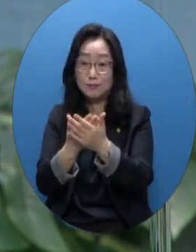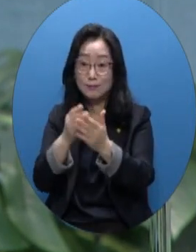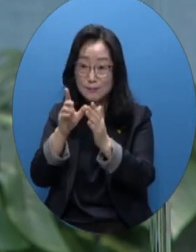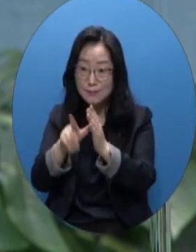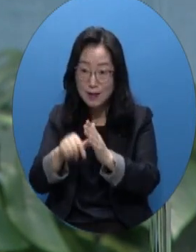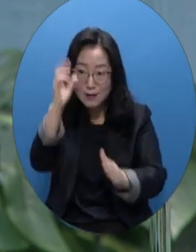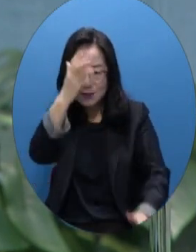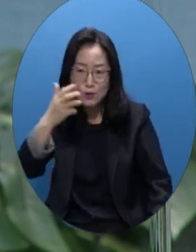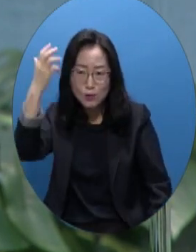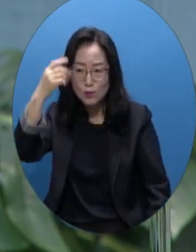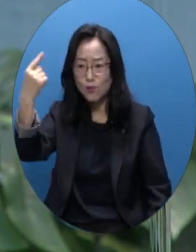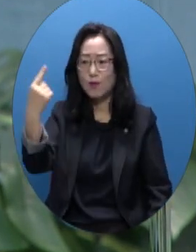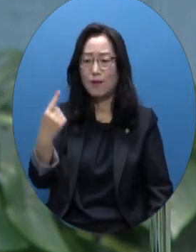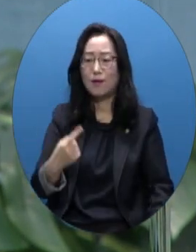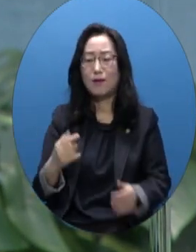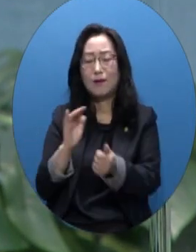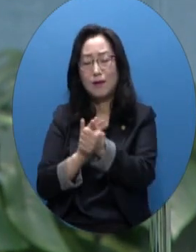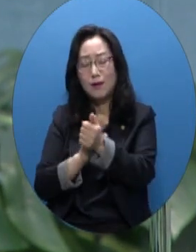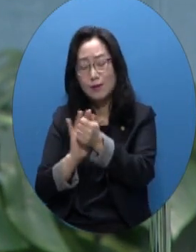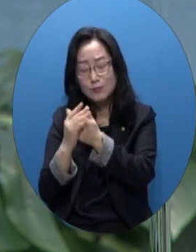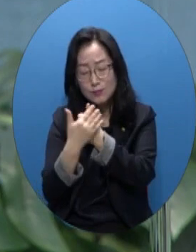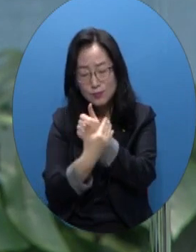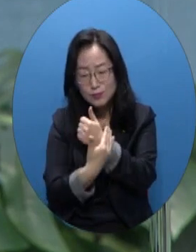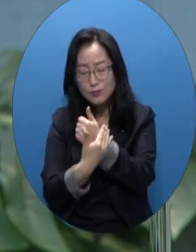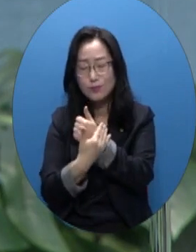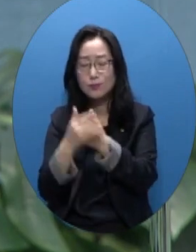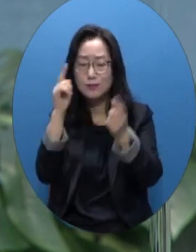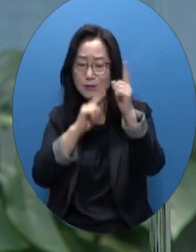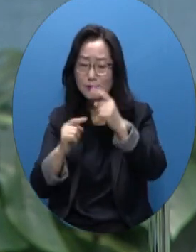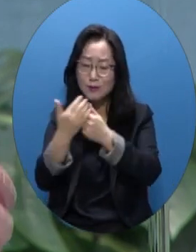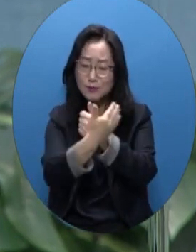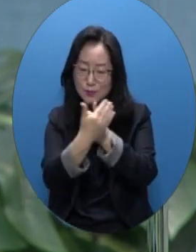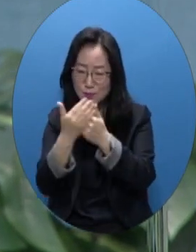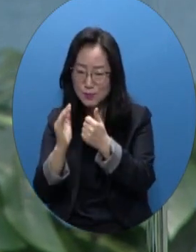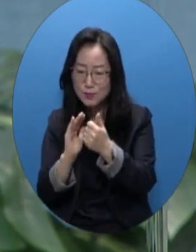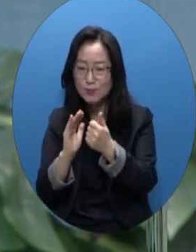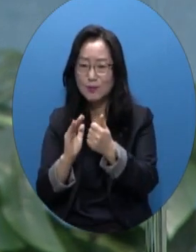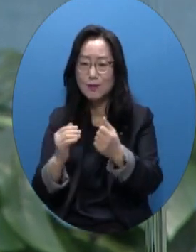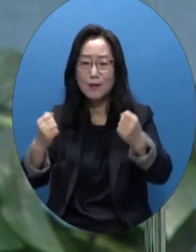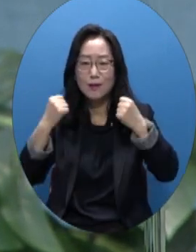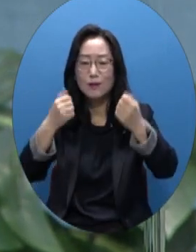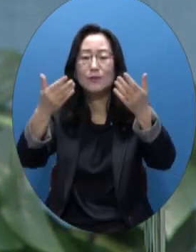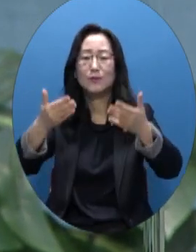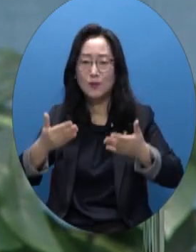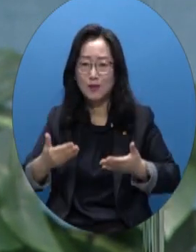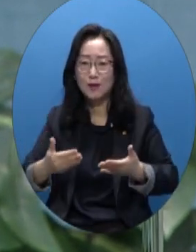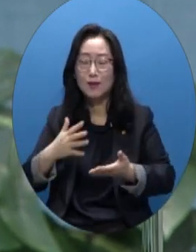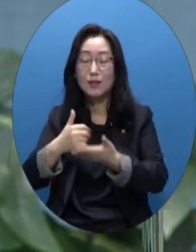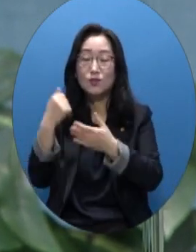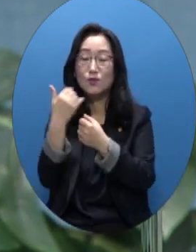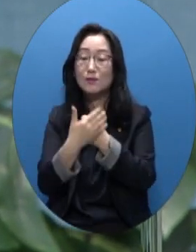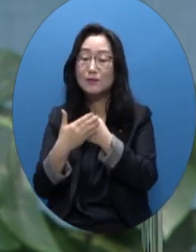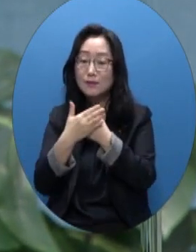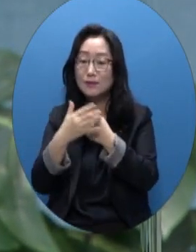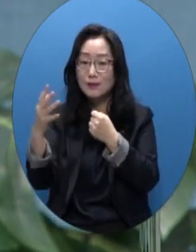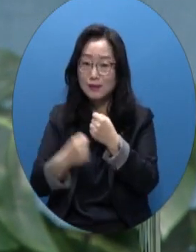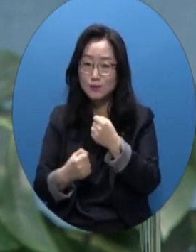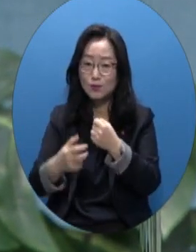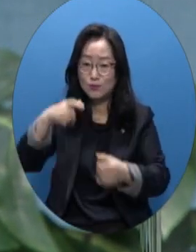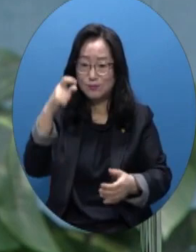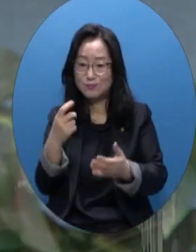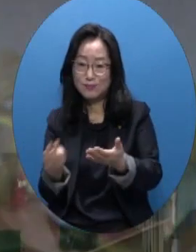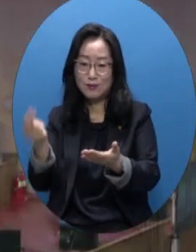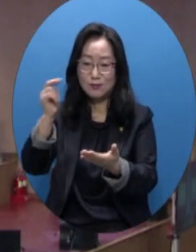내 마음을 어루만져 주시고 나의 상처를 보듬어 시오 7월 치며 나를 간간하게 만들어지고 기능을 가운데 굿걸 속에